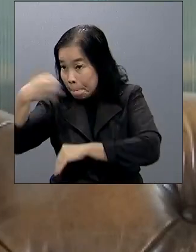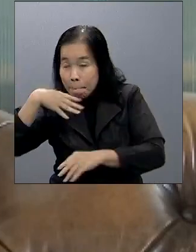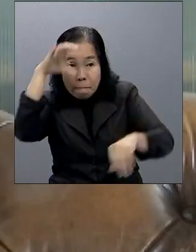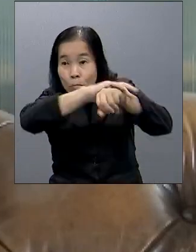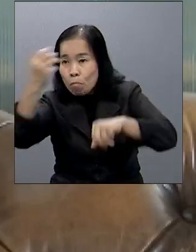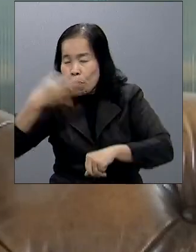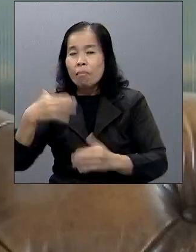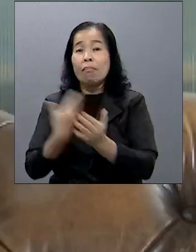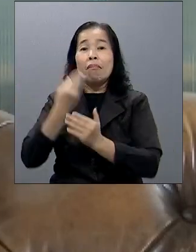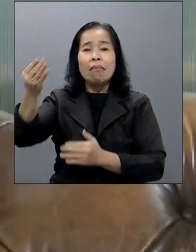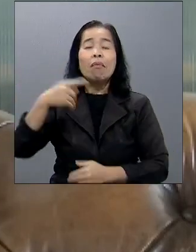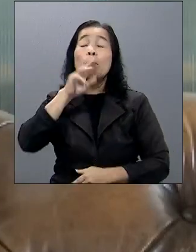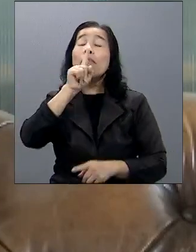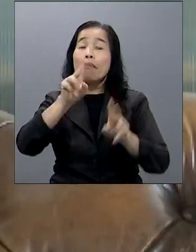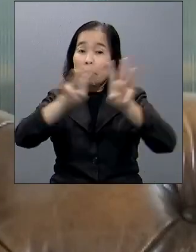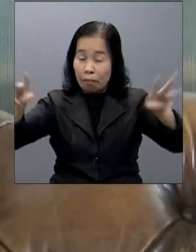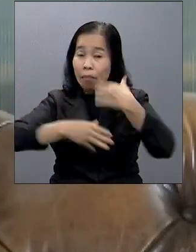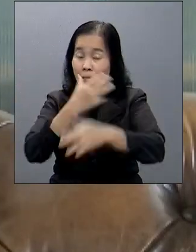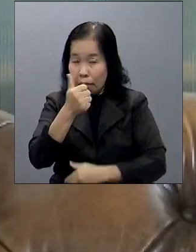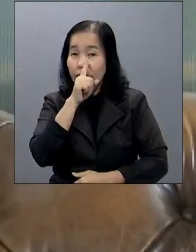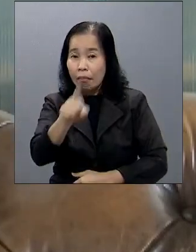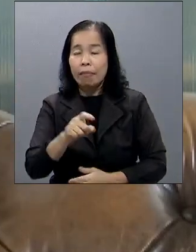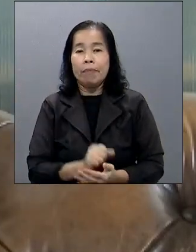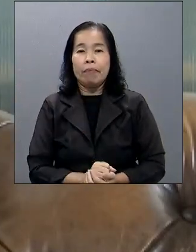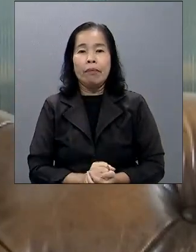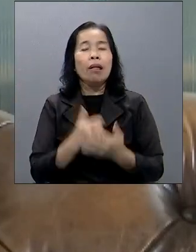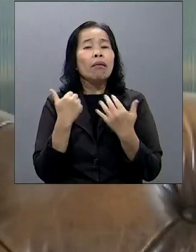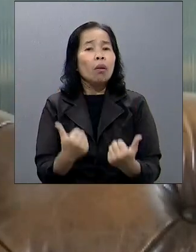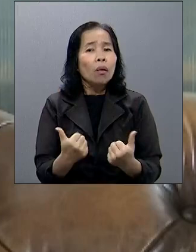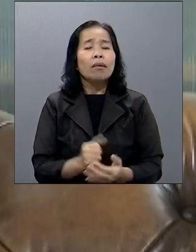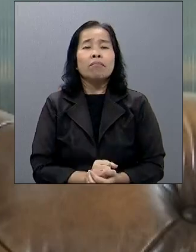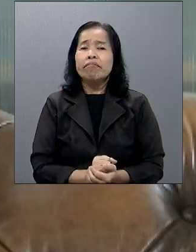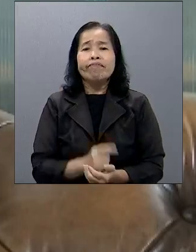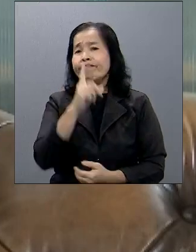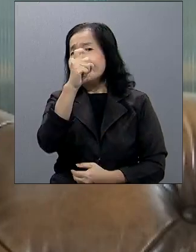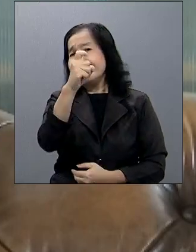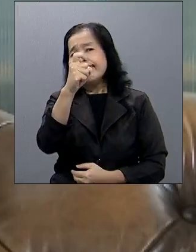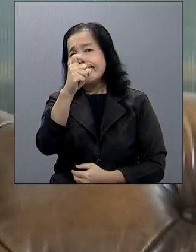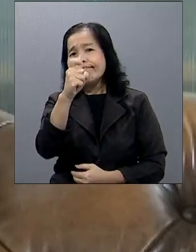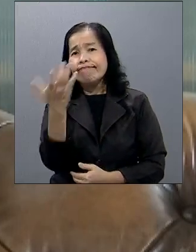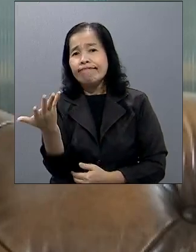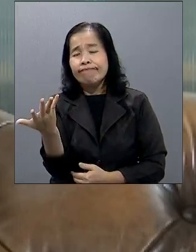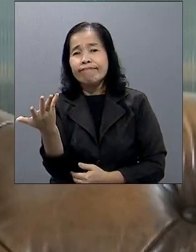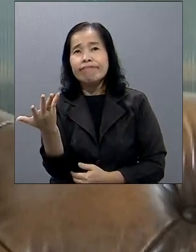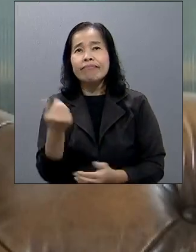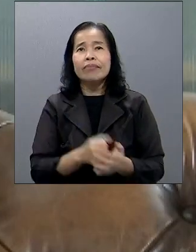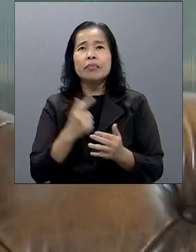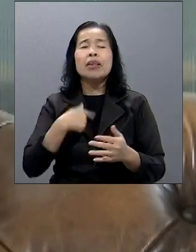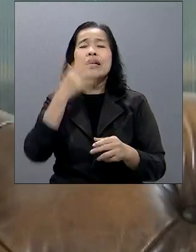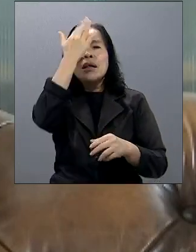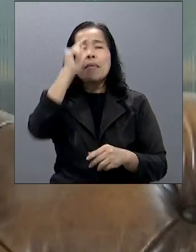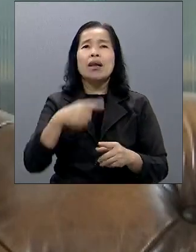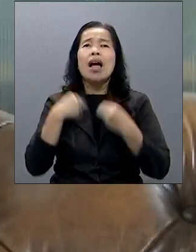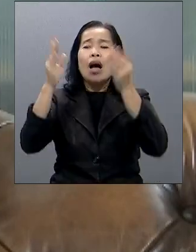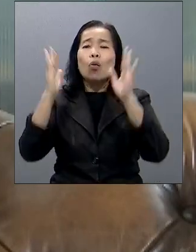ว่าแพลตฟอร์มไหนมันจะขายอยู่ได้ต่อไปครับสุดท้ายทำอะไรไม่ได้ทำยังไงรู้ไหมครับ ตัดไอ้พวกไอ้คนย